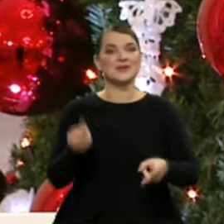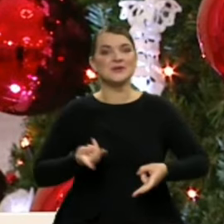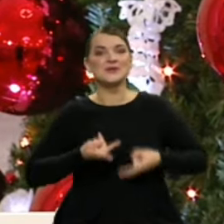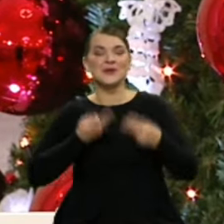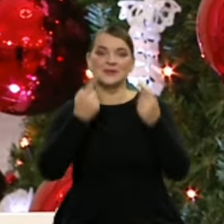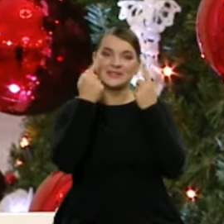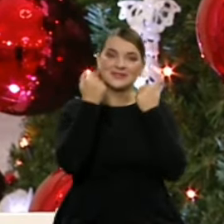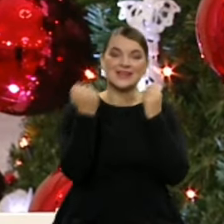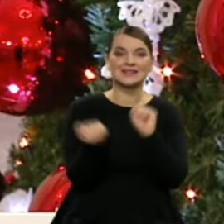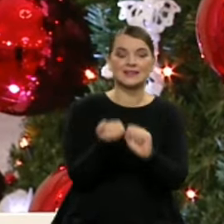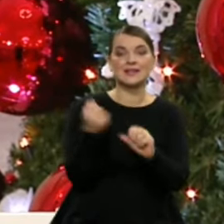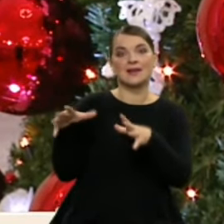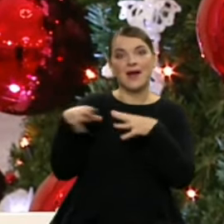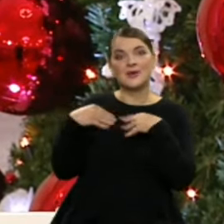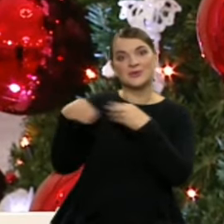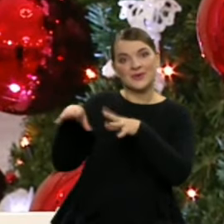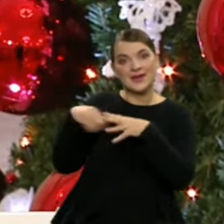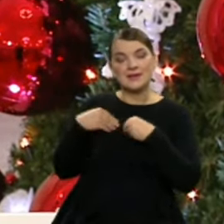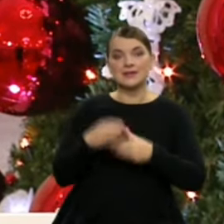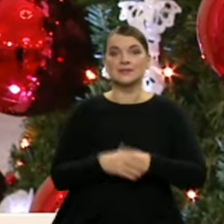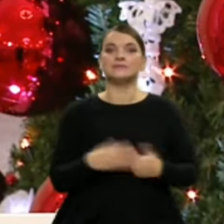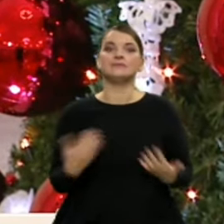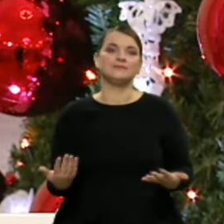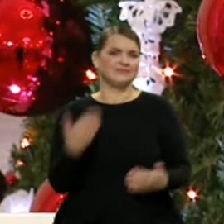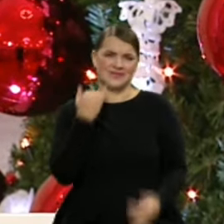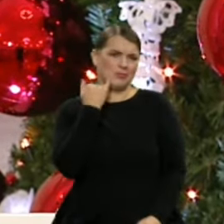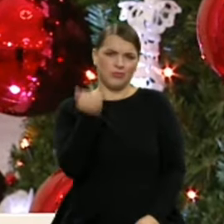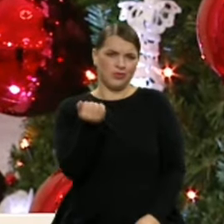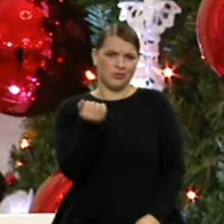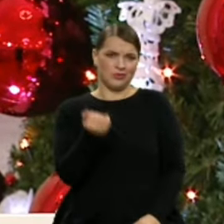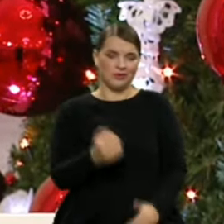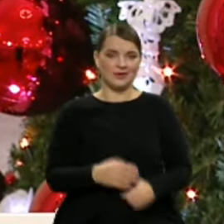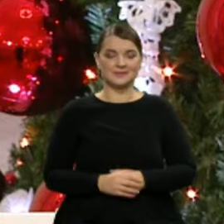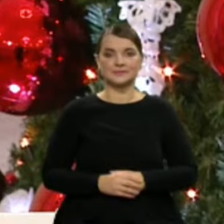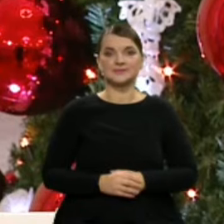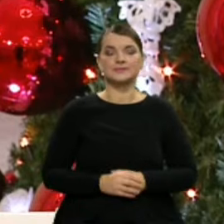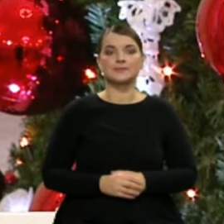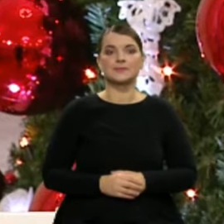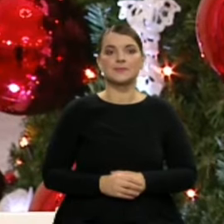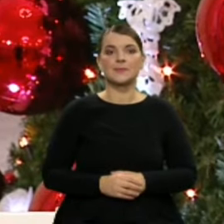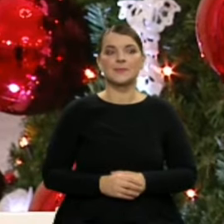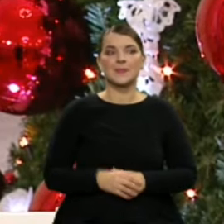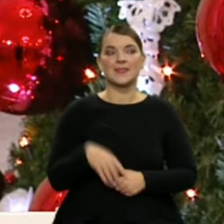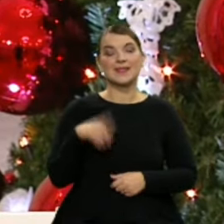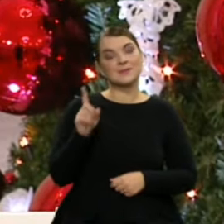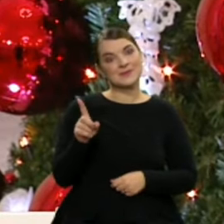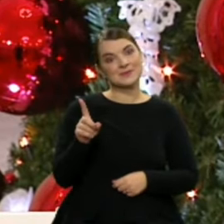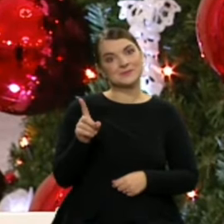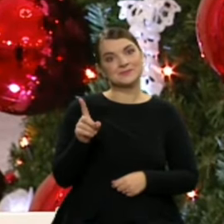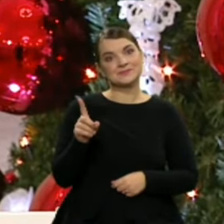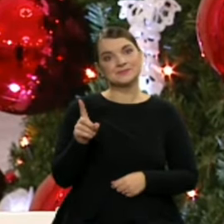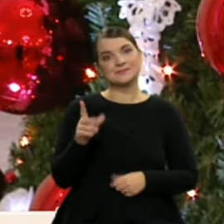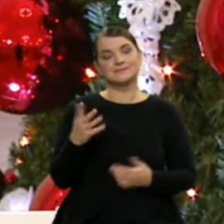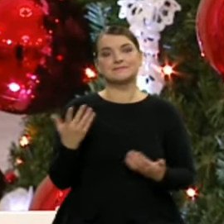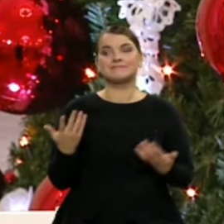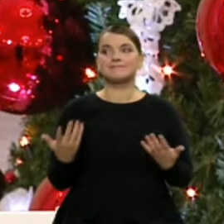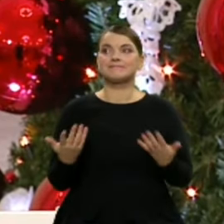verkti, tai tas buvo lengvoji dalis. Bet vis tiek,